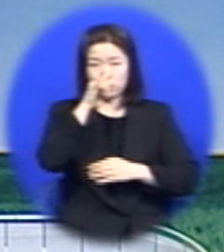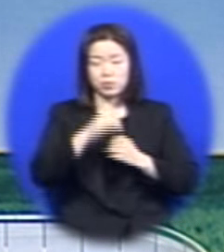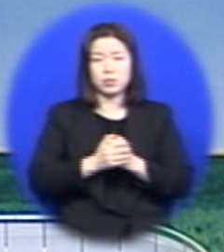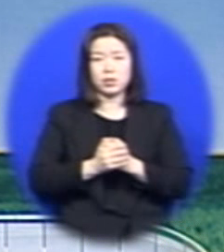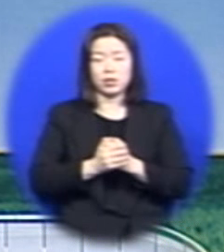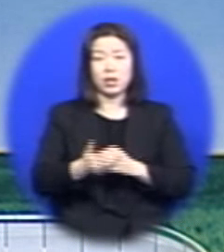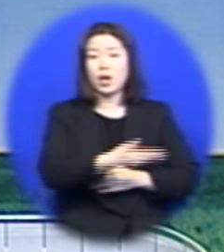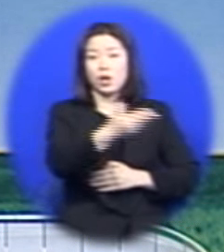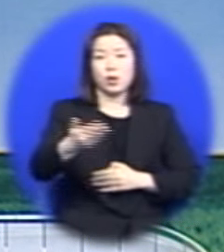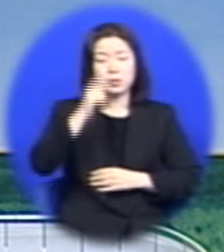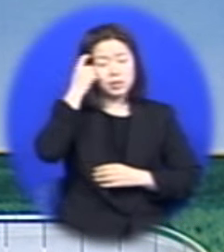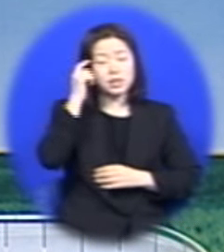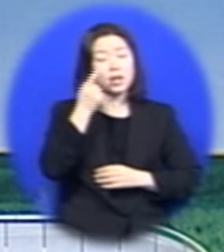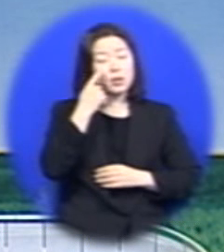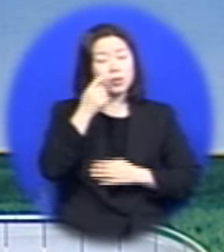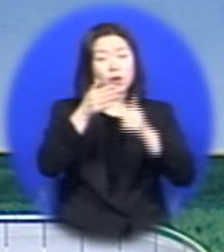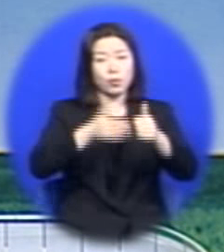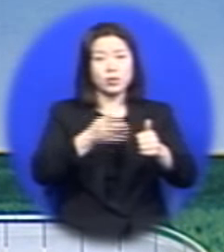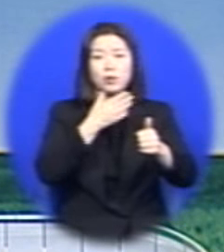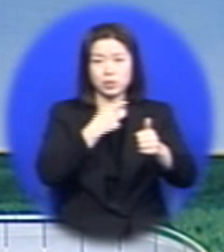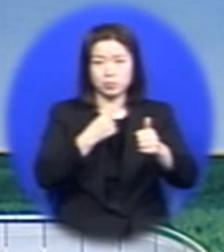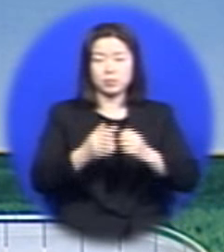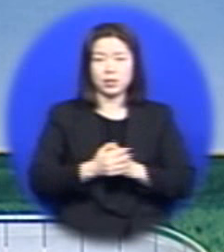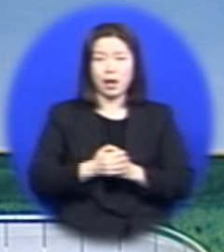여러분에게 한번 상상해 보시라고 권하고 싶어요.